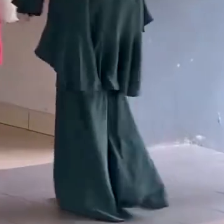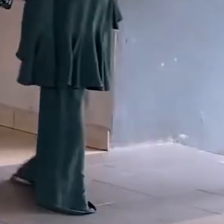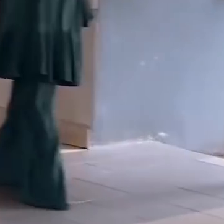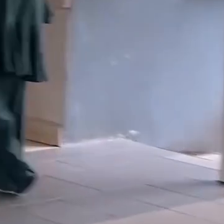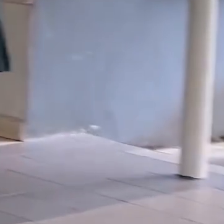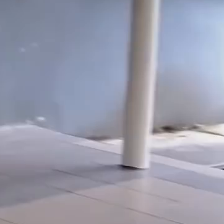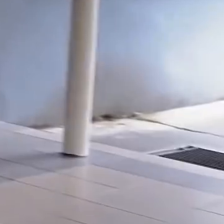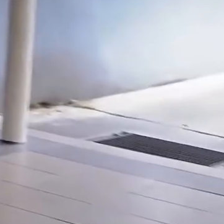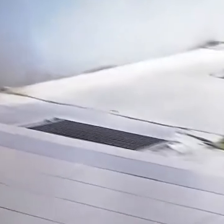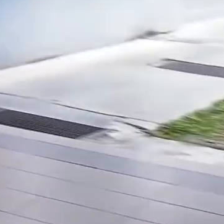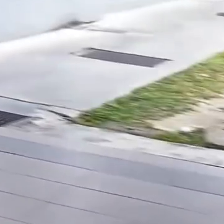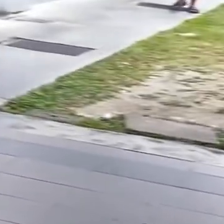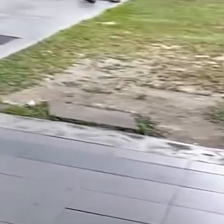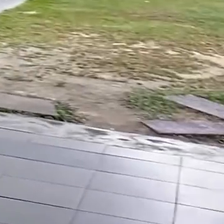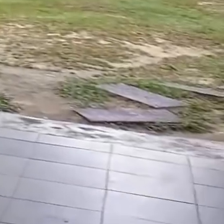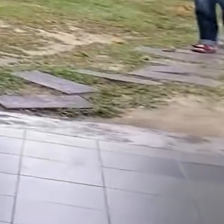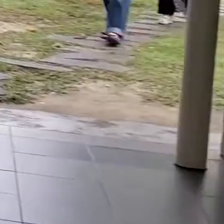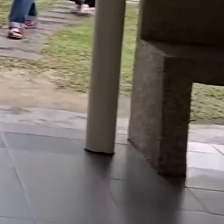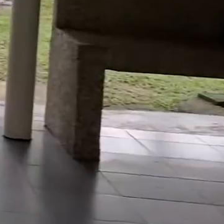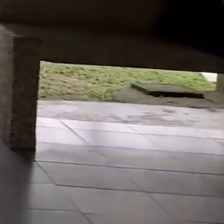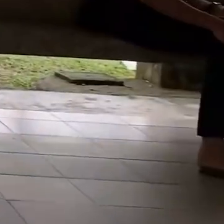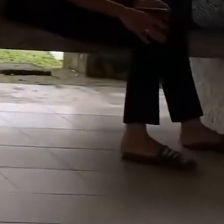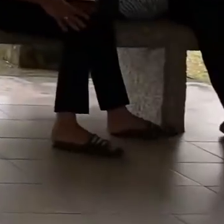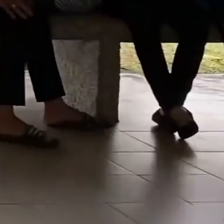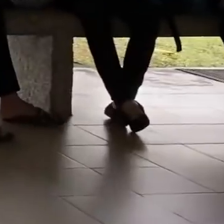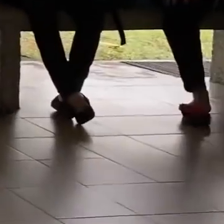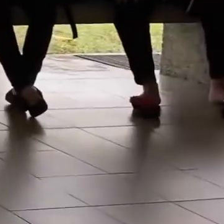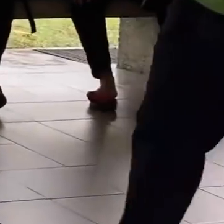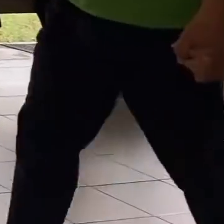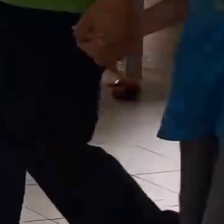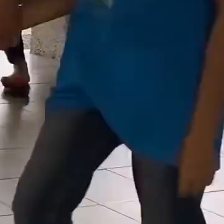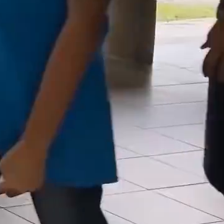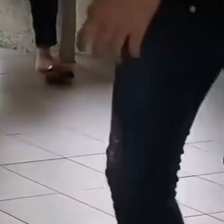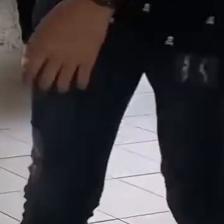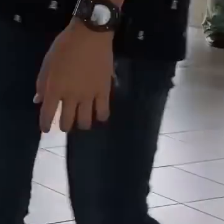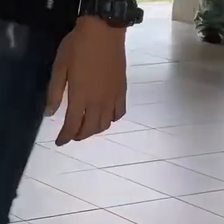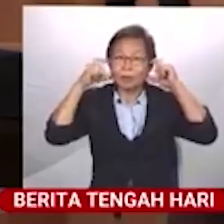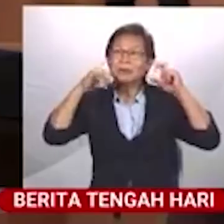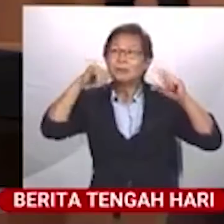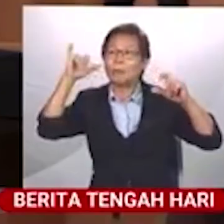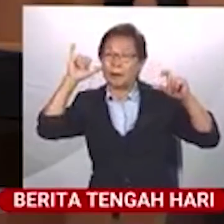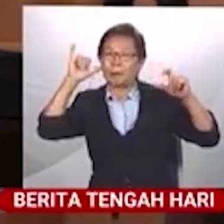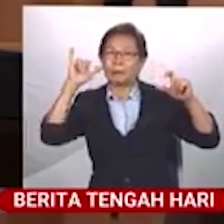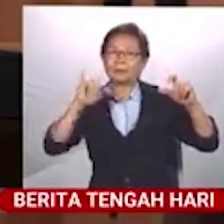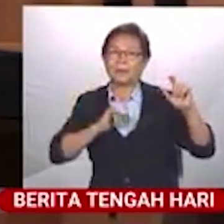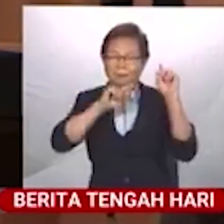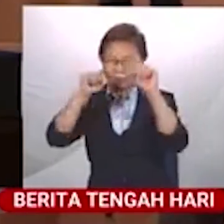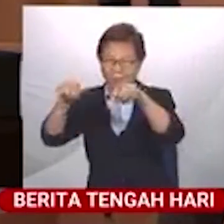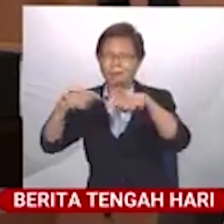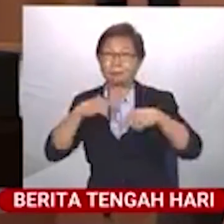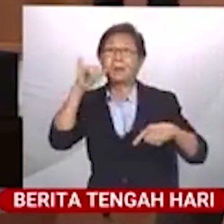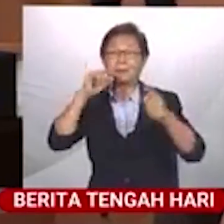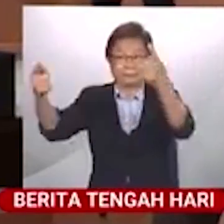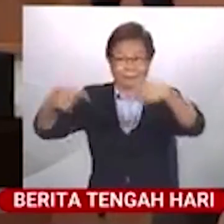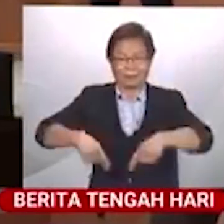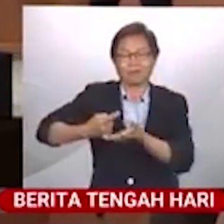kekurangan topeng muka di pasaran? Ya, harga topeng semalam saya hadir di sini